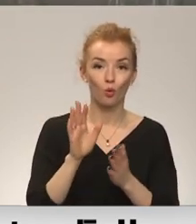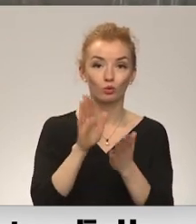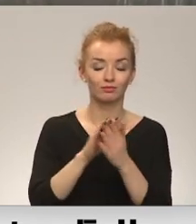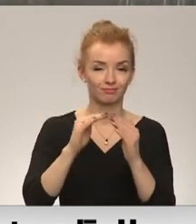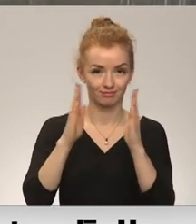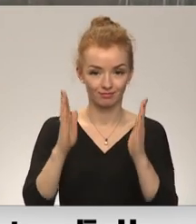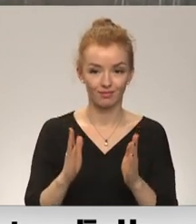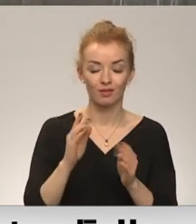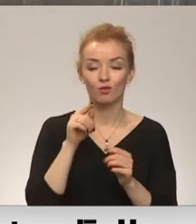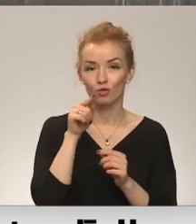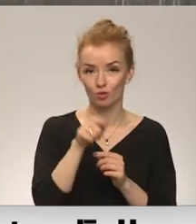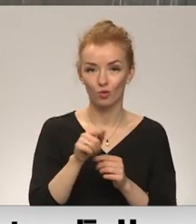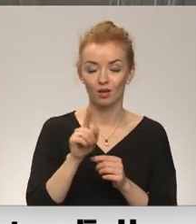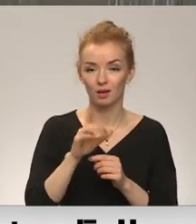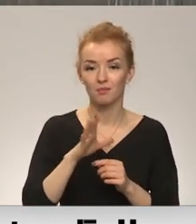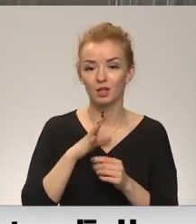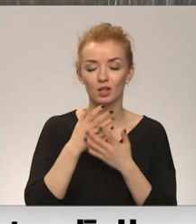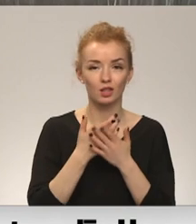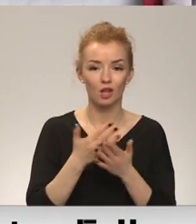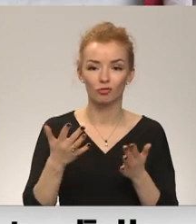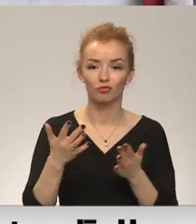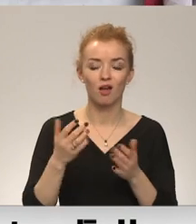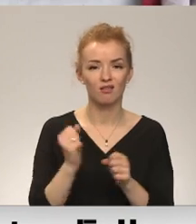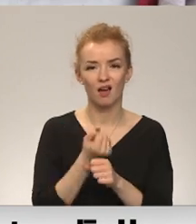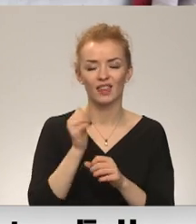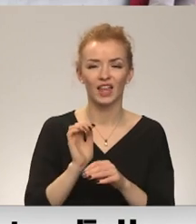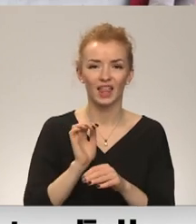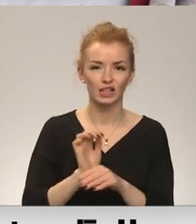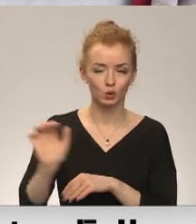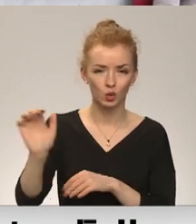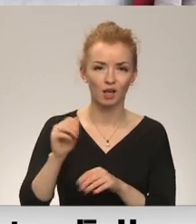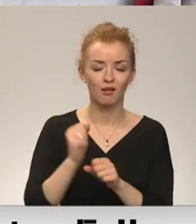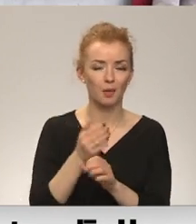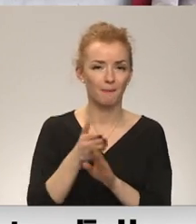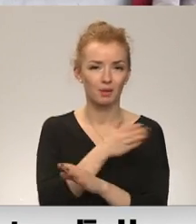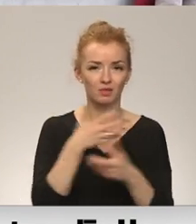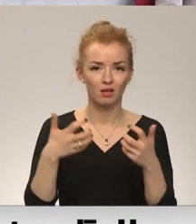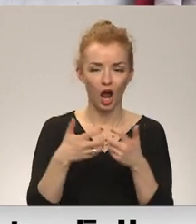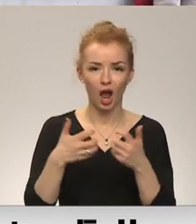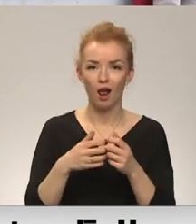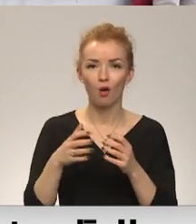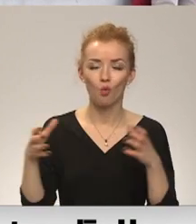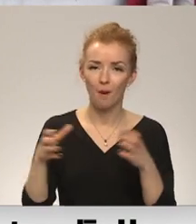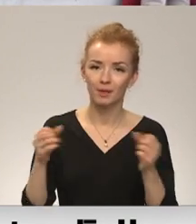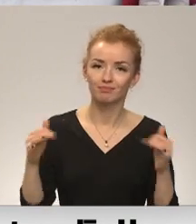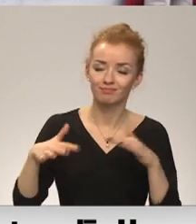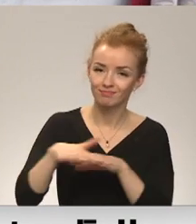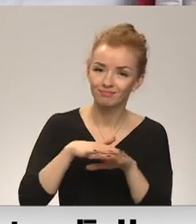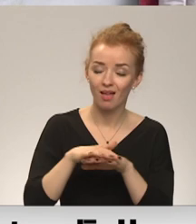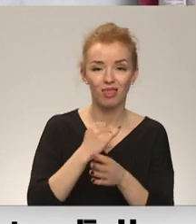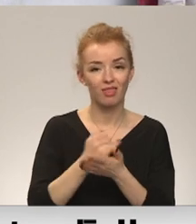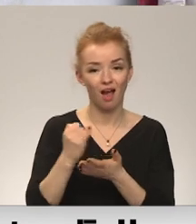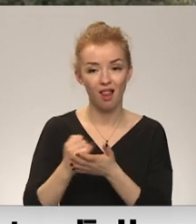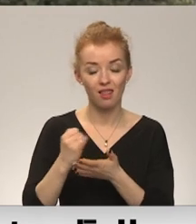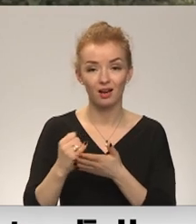kas savā garajā mūžā pieredzējušas gan baiso izsūtīšanu, gan pirmskara laika kopīgās saiešanas un talks. Saimnieces, kur